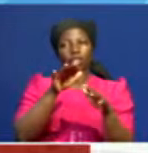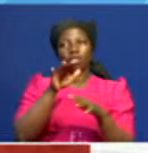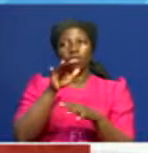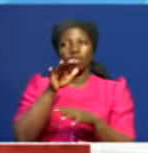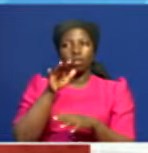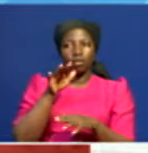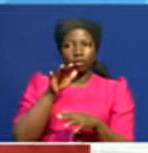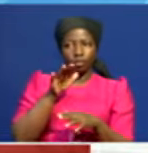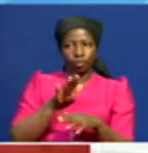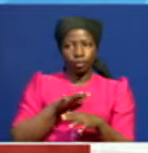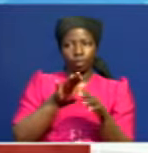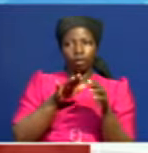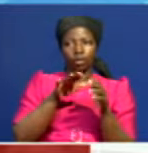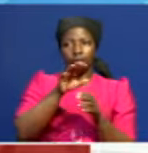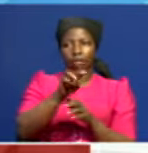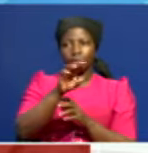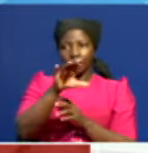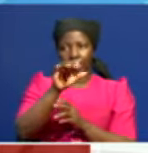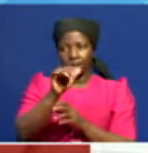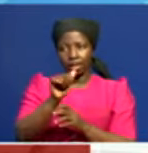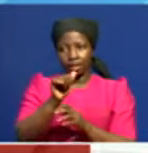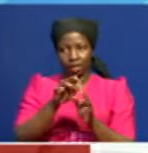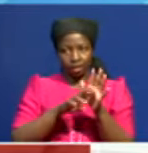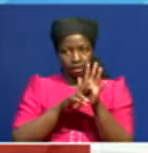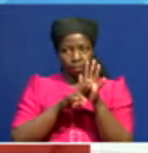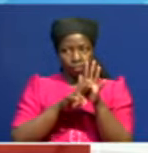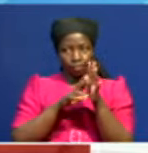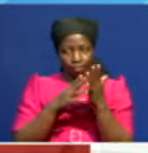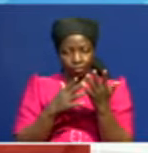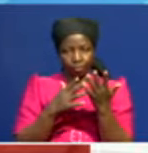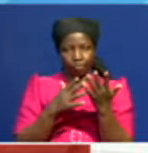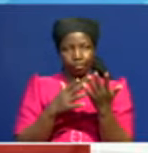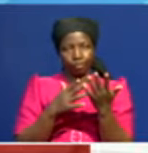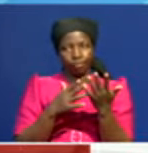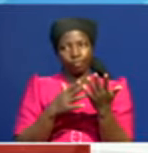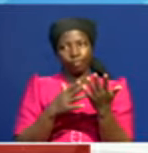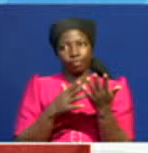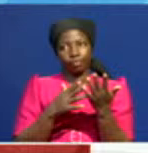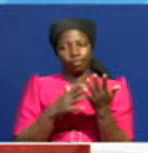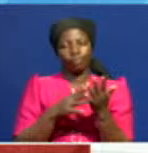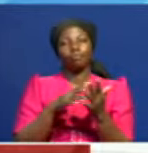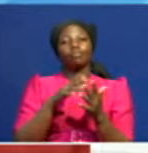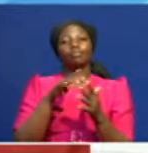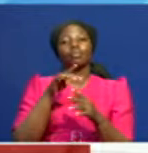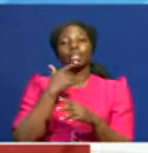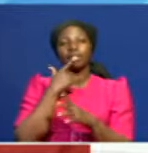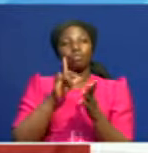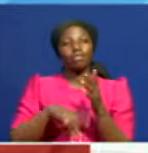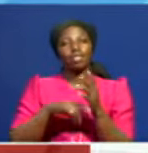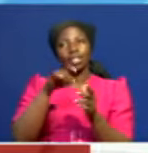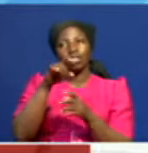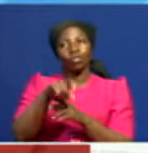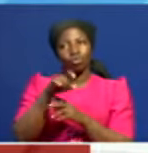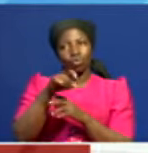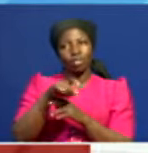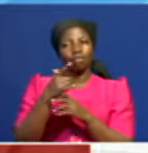kwamba kuendelea kuingizwa siasa katika swala la ni nani anafaa kuifufua kampuni hiyo